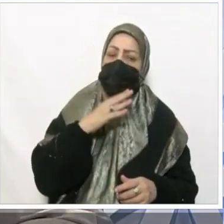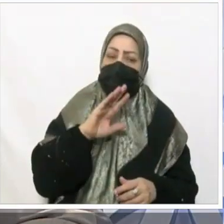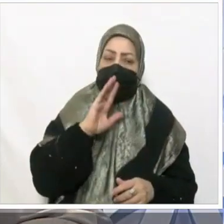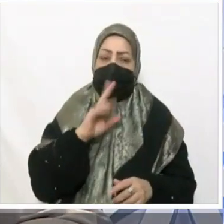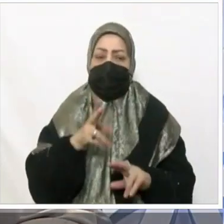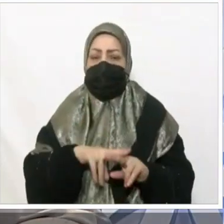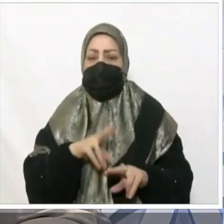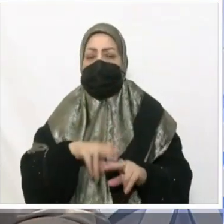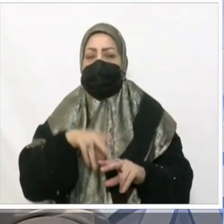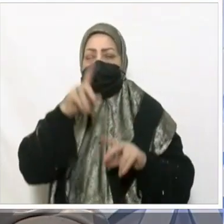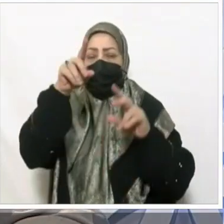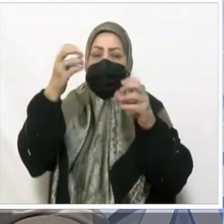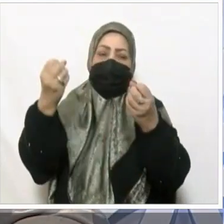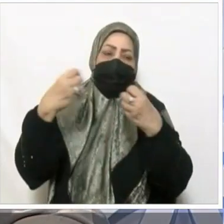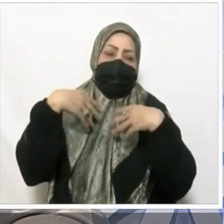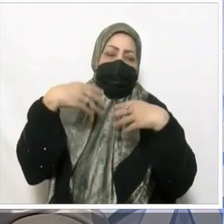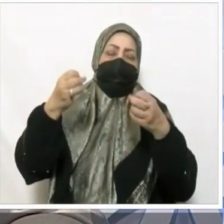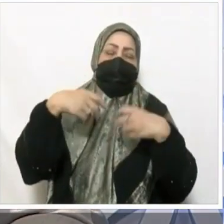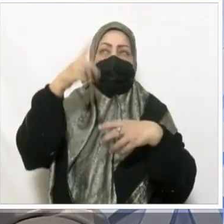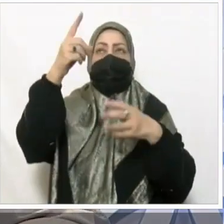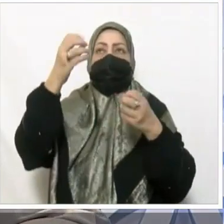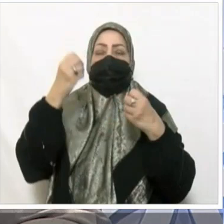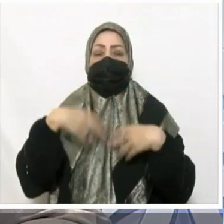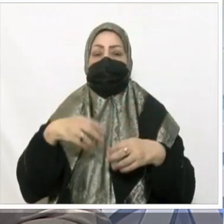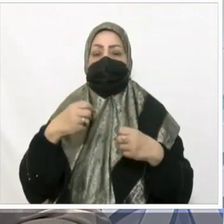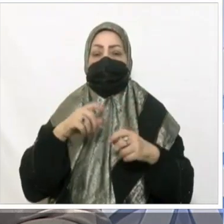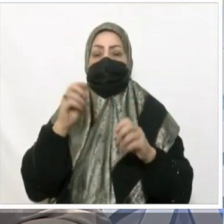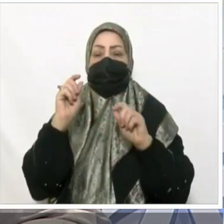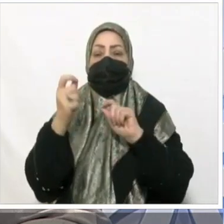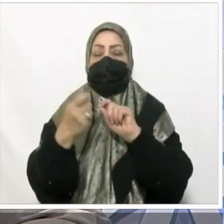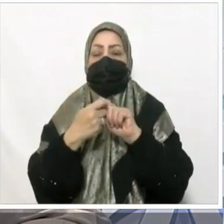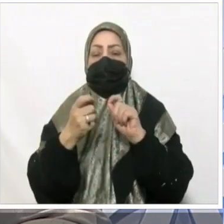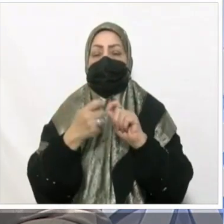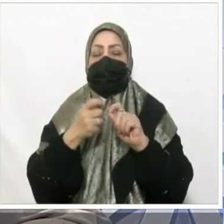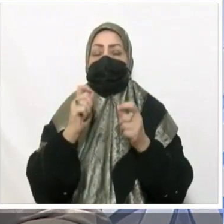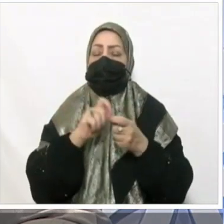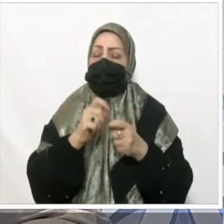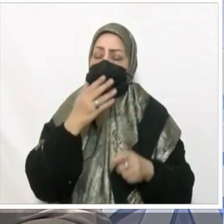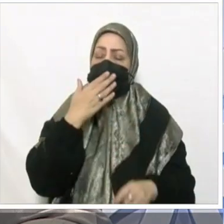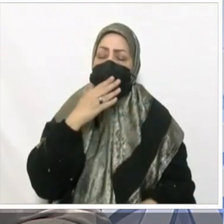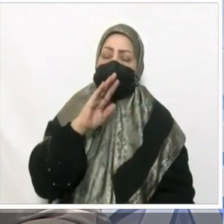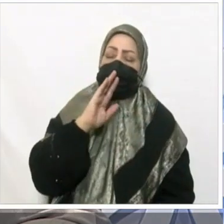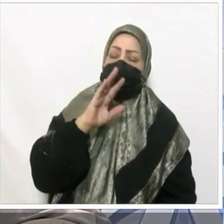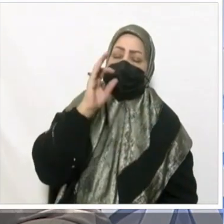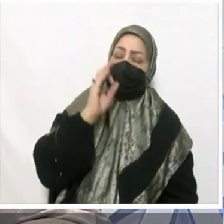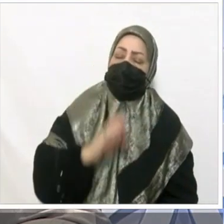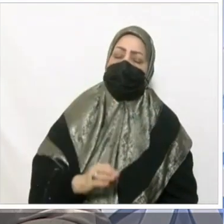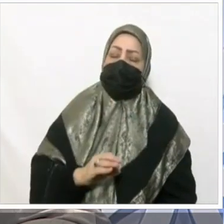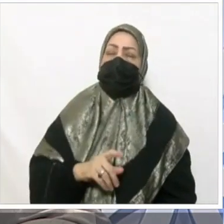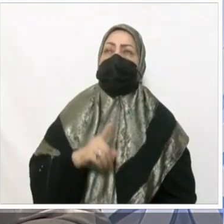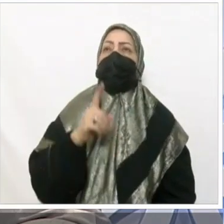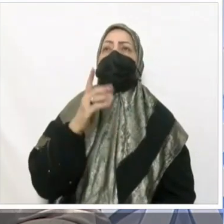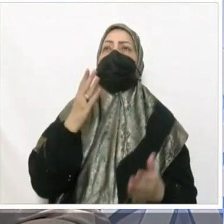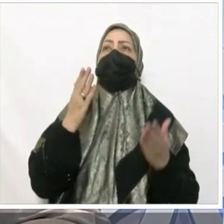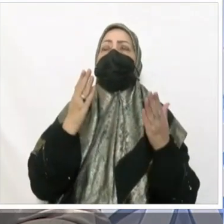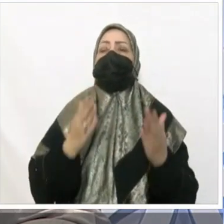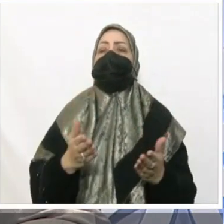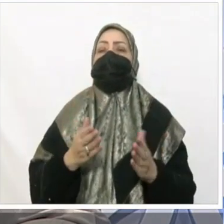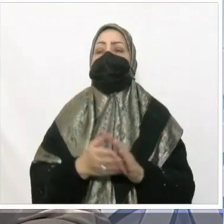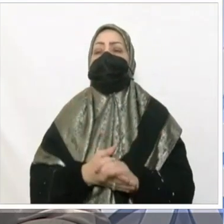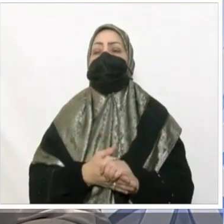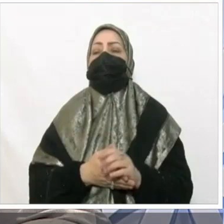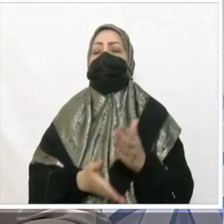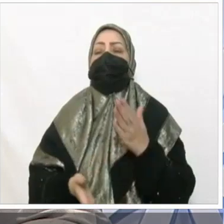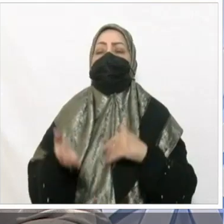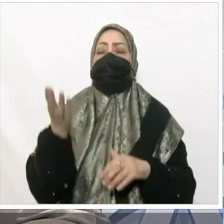الناس. حاضر. وإن الناس تجعل لله مش للمقبور، يقول لك والله عهد المقبور كنا ناخذ يعني الدار كل الله سبحانه وتعالى،